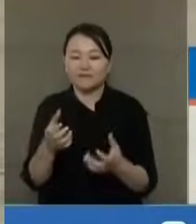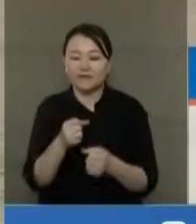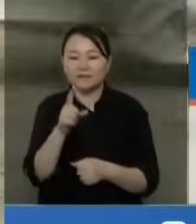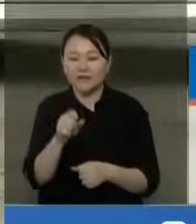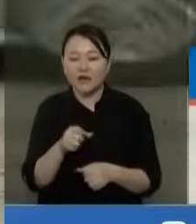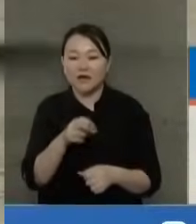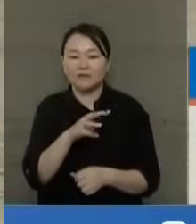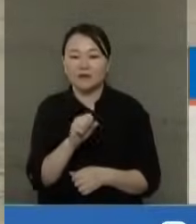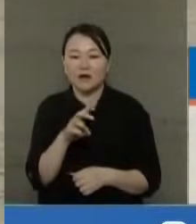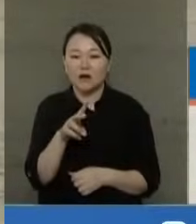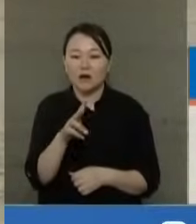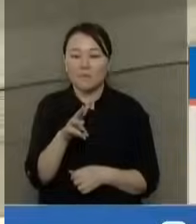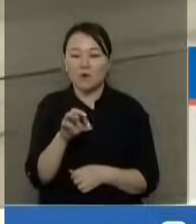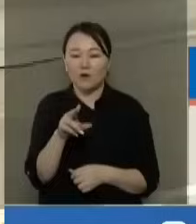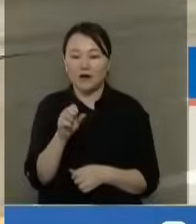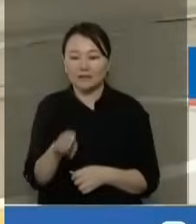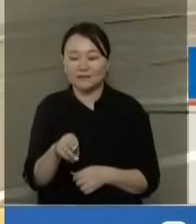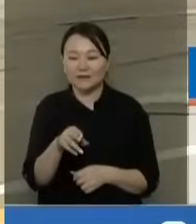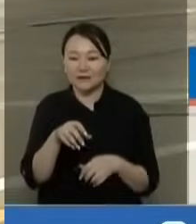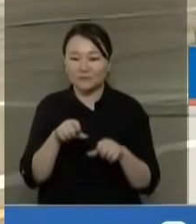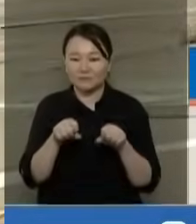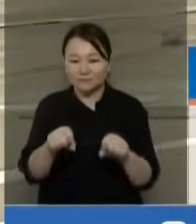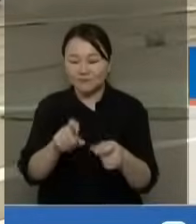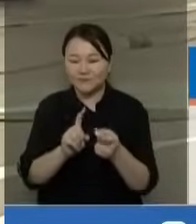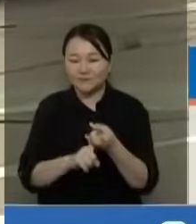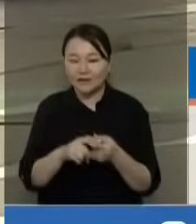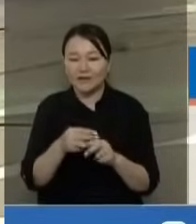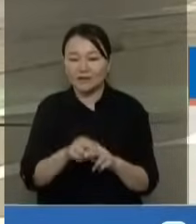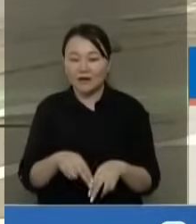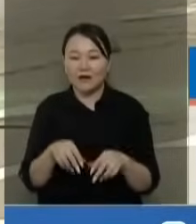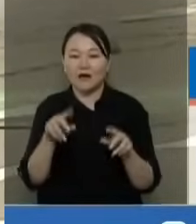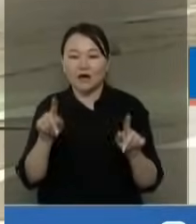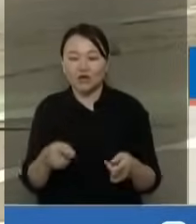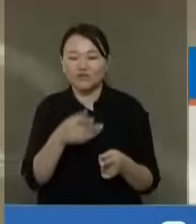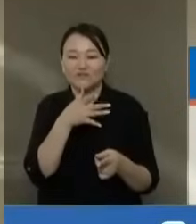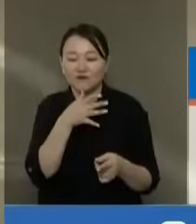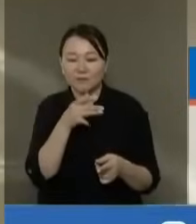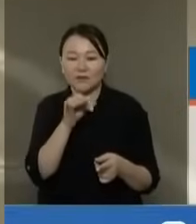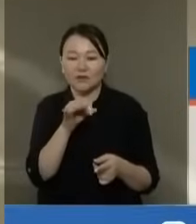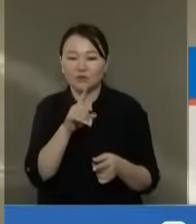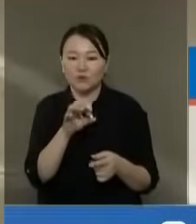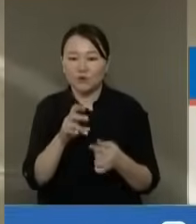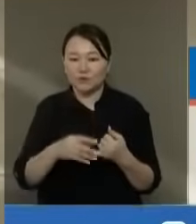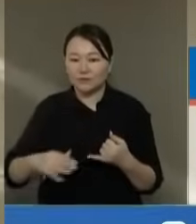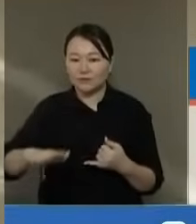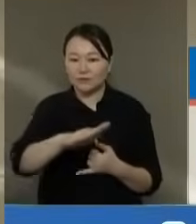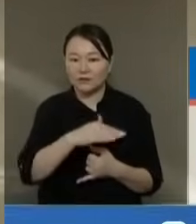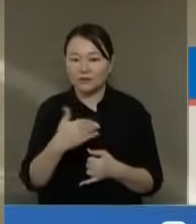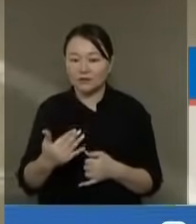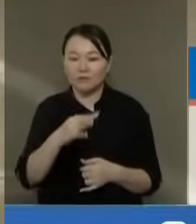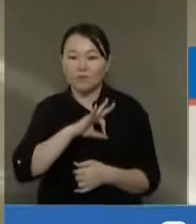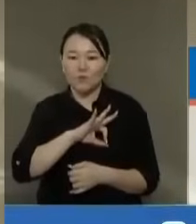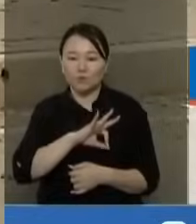самокаты. Согласно поправкам, акимы получат полномочия ограничивать время и зону их передвижения.